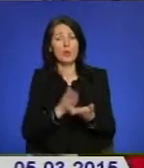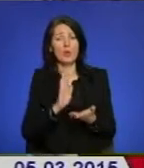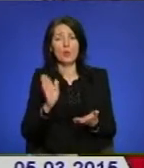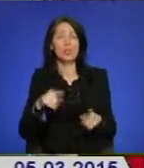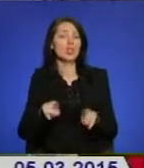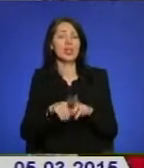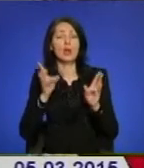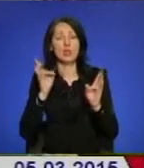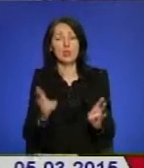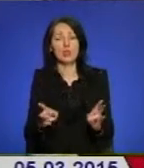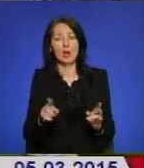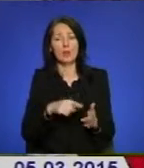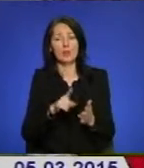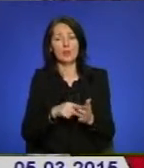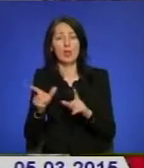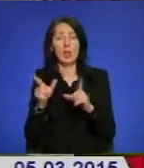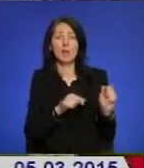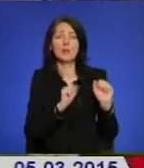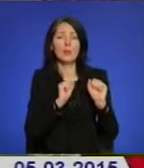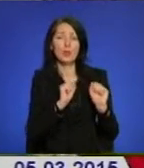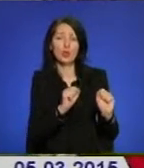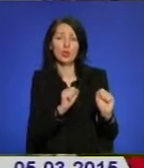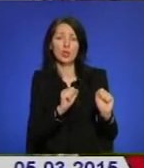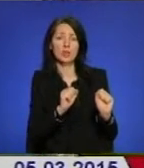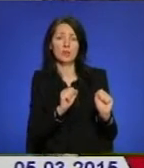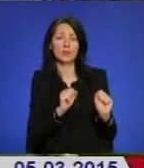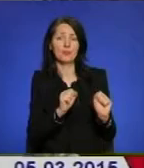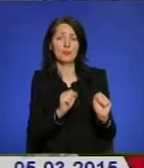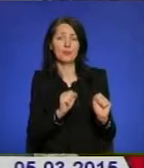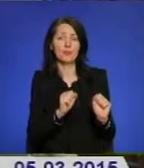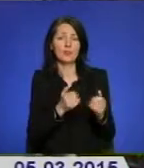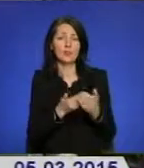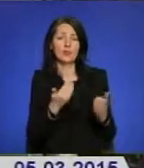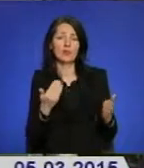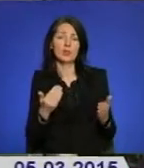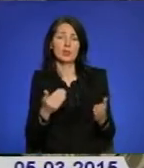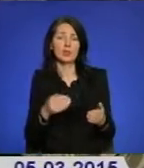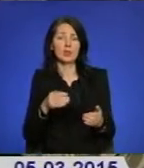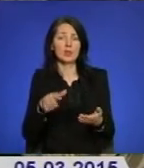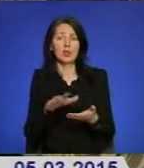Їдемо відборонити від терору.